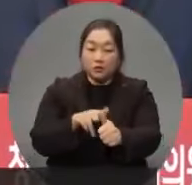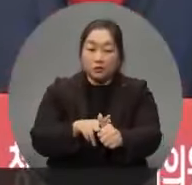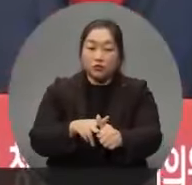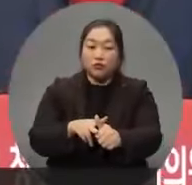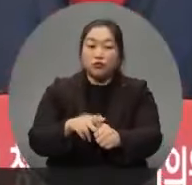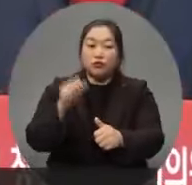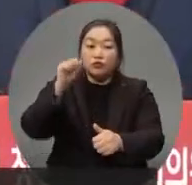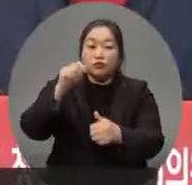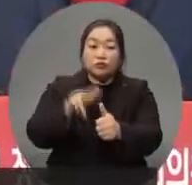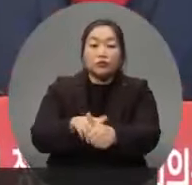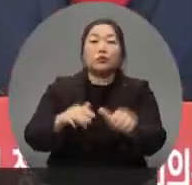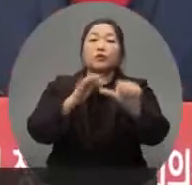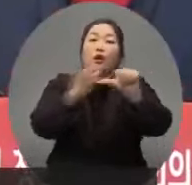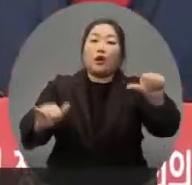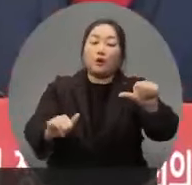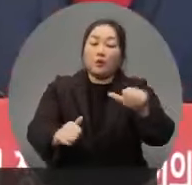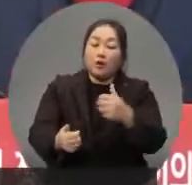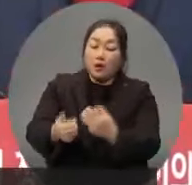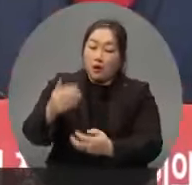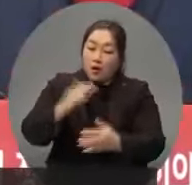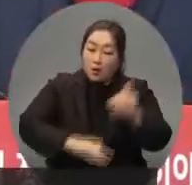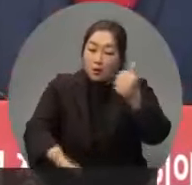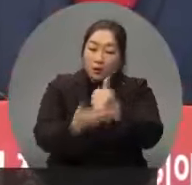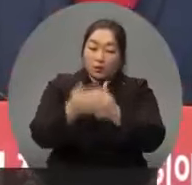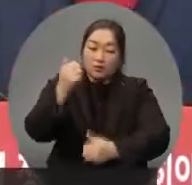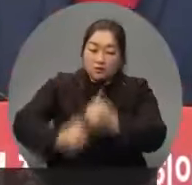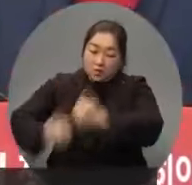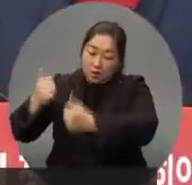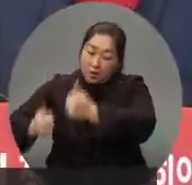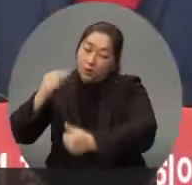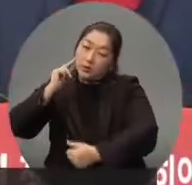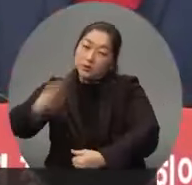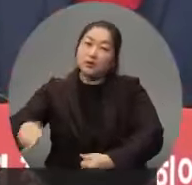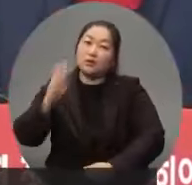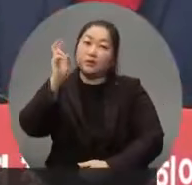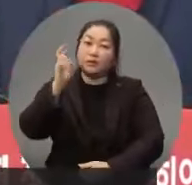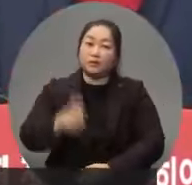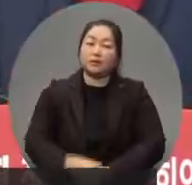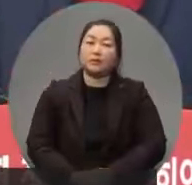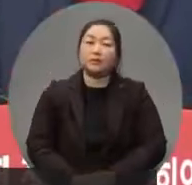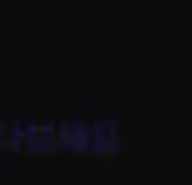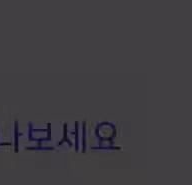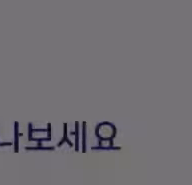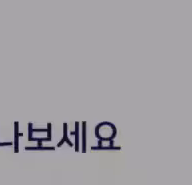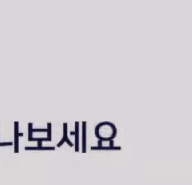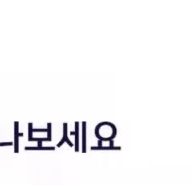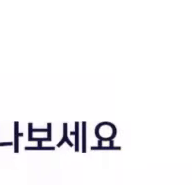5명이어서 공천 경쟁이 치열할 것으로 보입니다. MBC 뉴스 김대웅입니다.